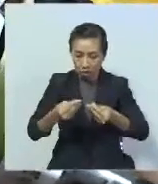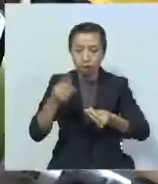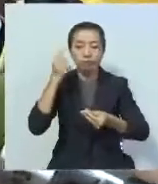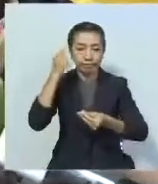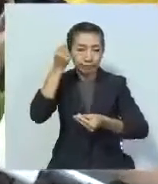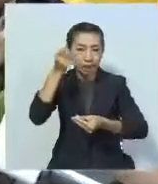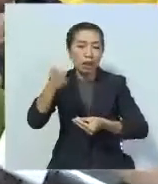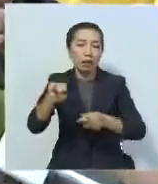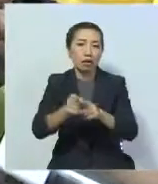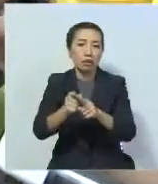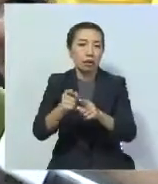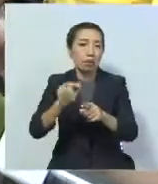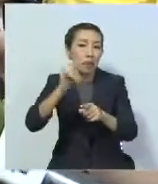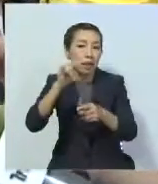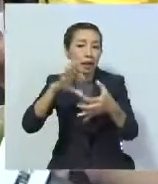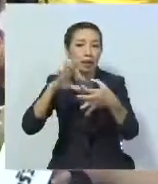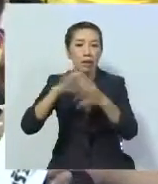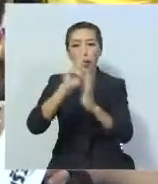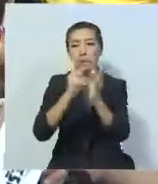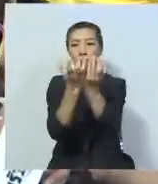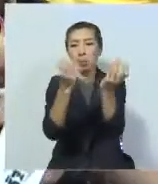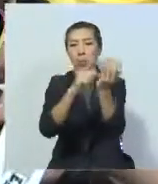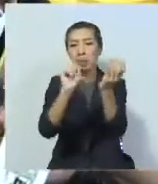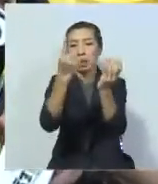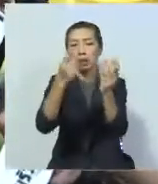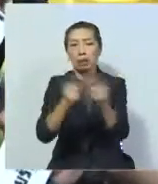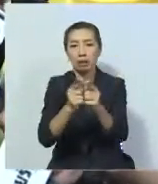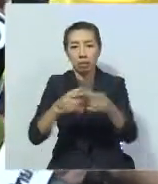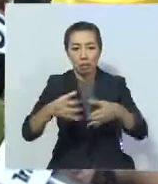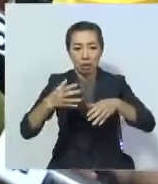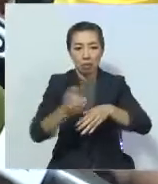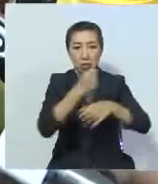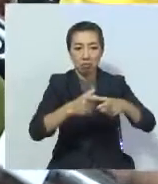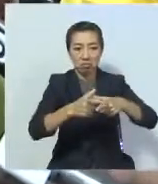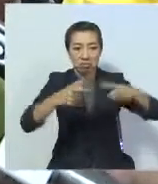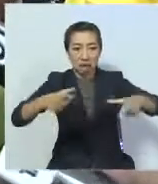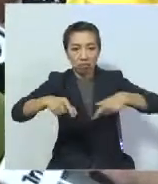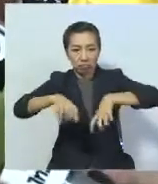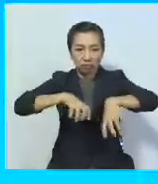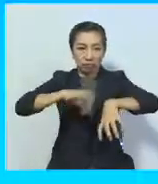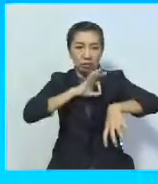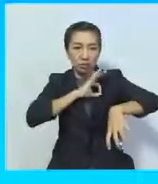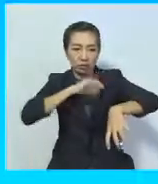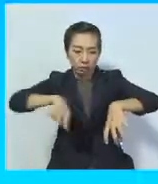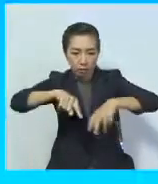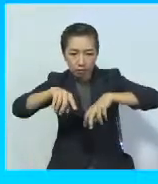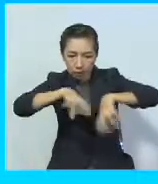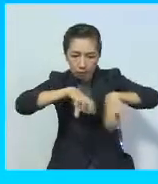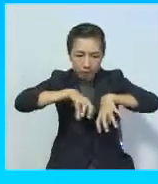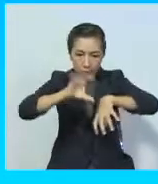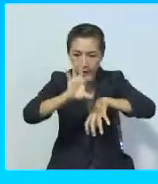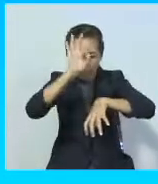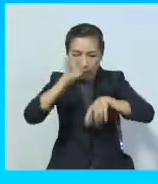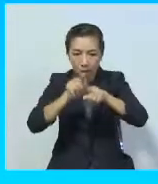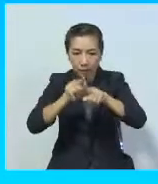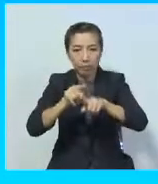ไขเขามองว่าอันนี้น่าจะเป็นเรื่องของรัฐธรรมนูญใหม่ที่จะทำให้พรรคการเมืองใหญ่ๆเขาต้องบริหารจัดการสมาชิกในการเลือกตั้ง